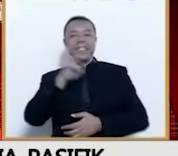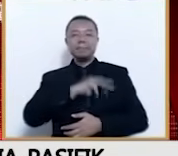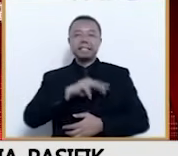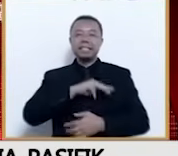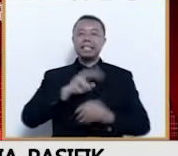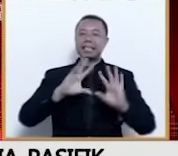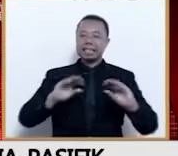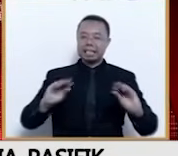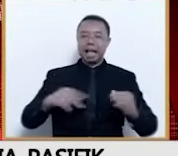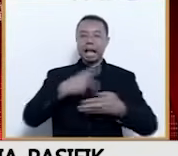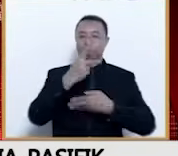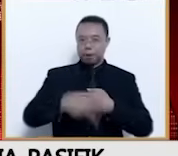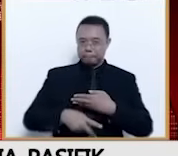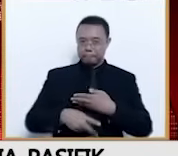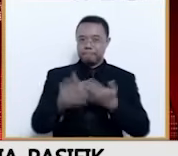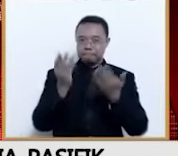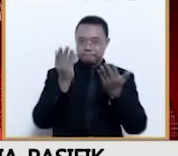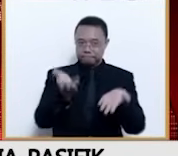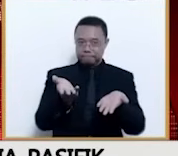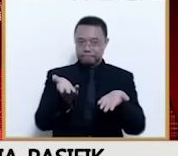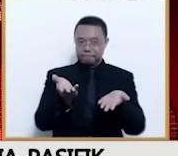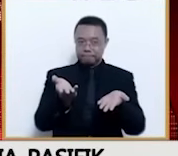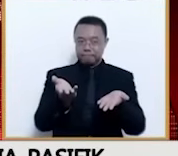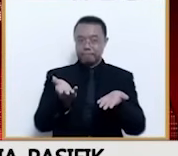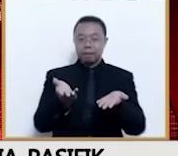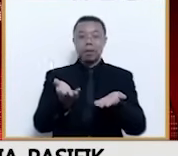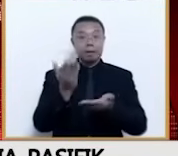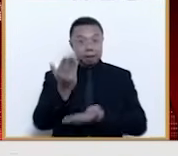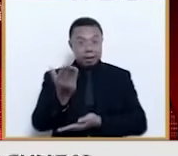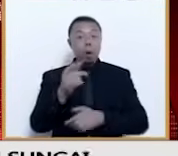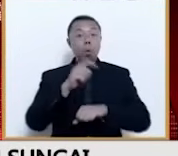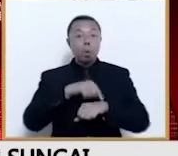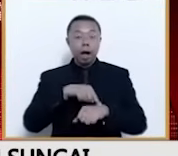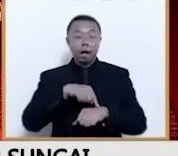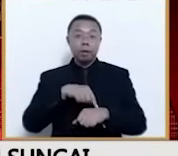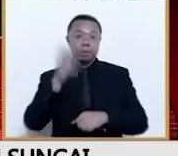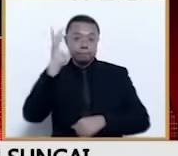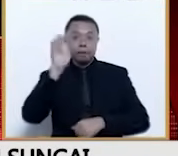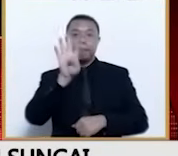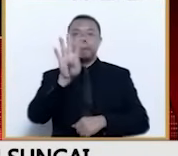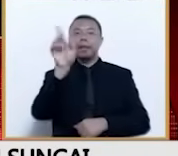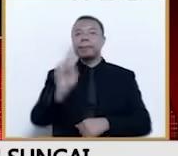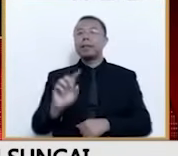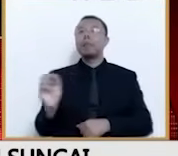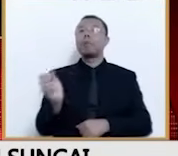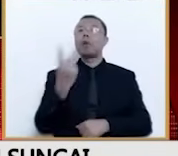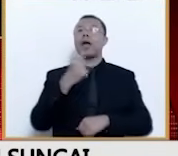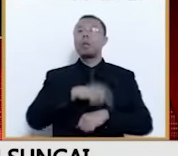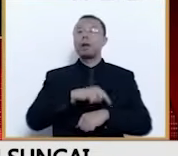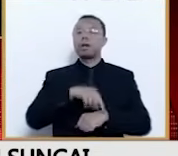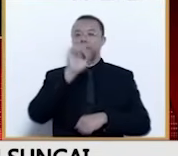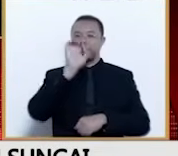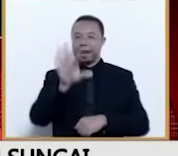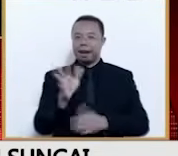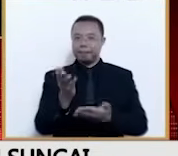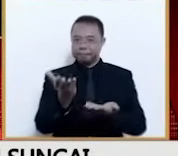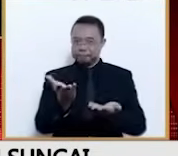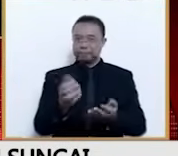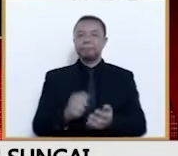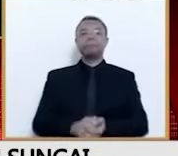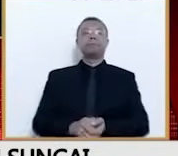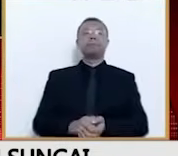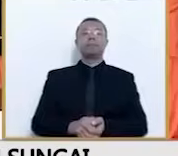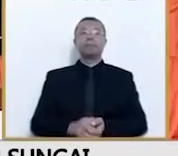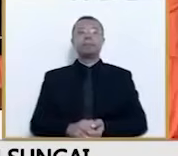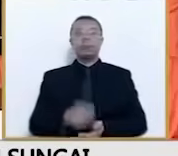visi, misi, dan juga program kerja. Dan Bapak, waktu Anda 4 menit dimulai sejak Anda berbicara. Kami persilakan.